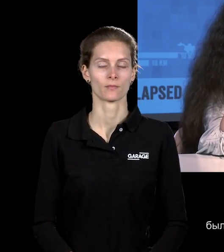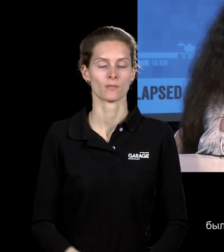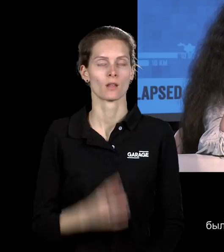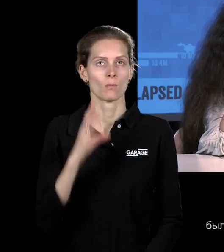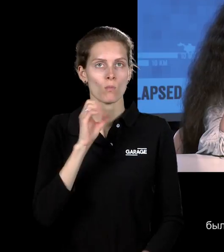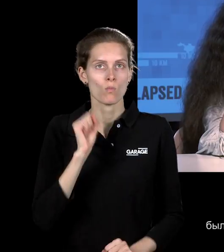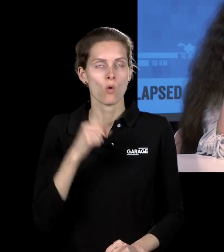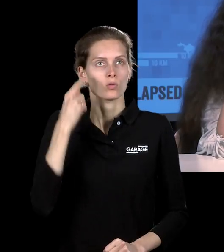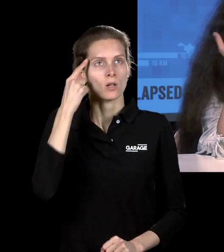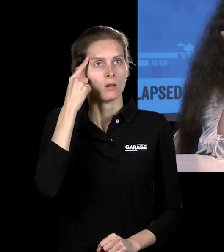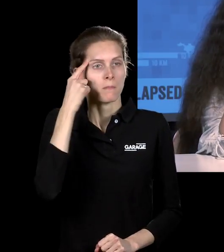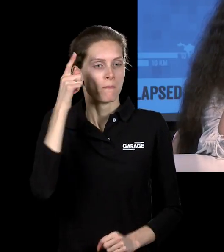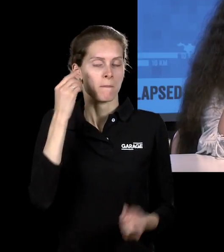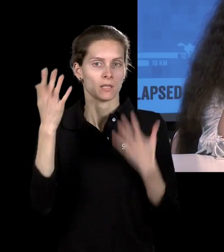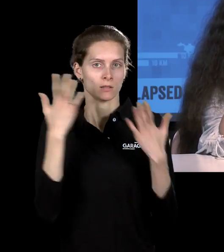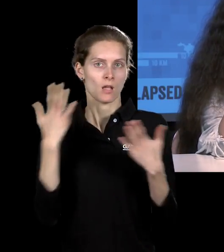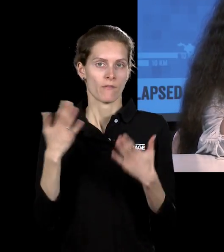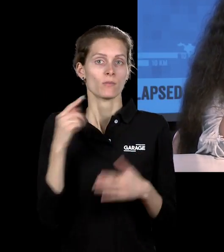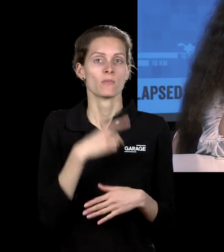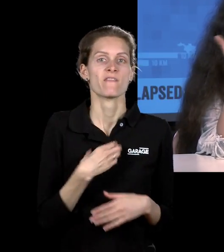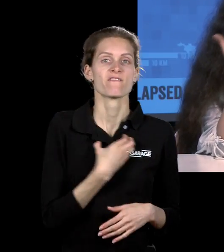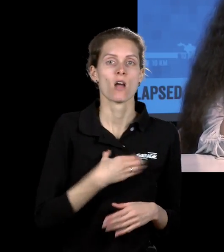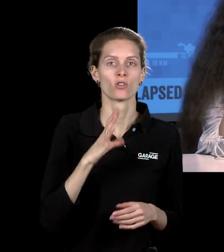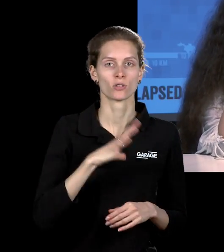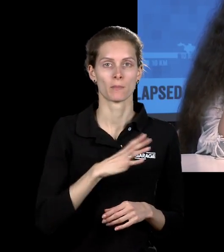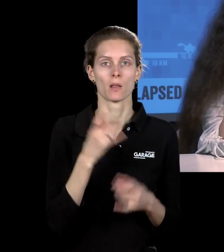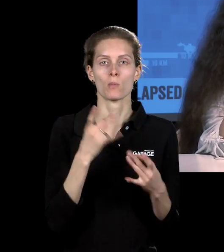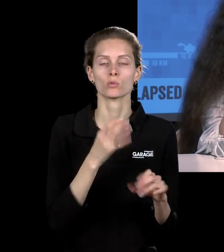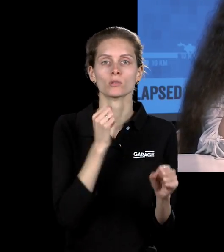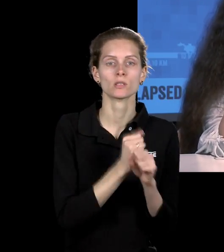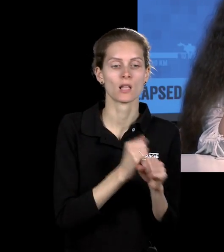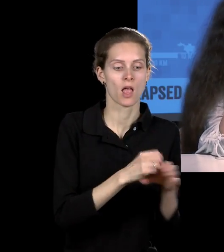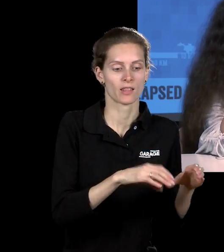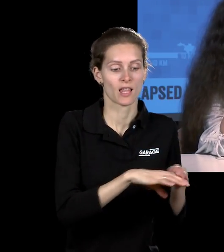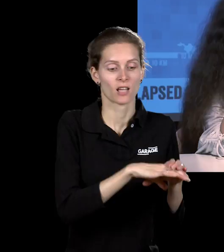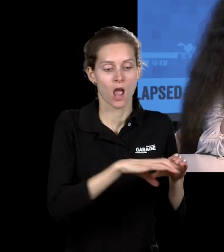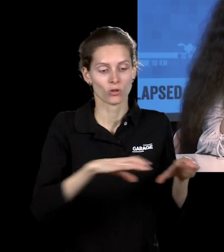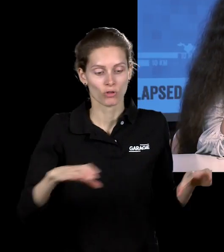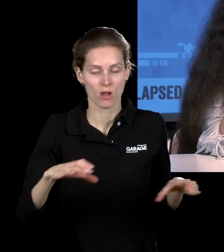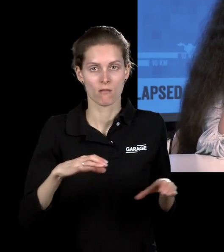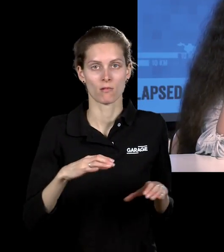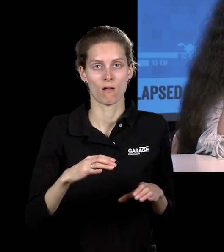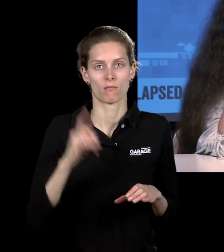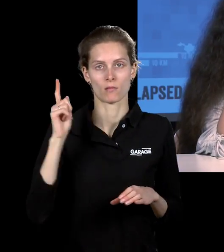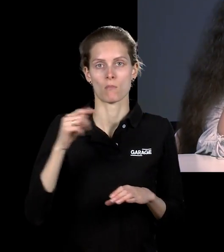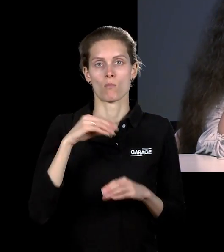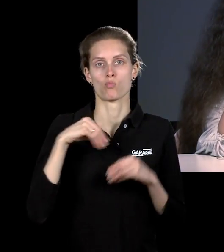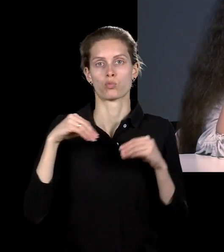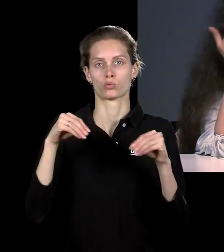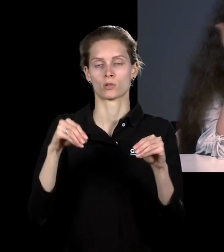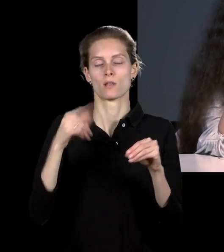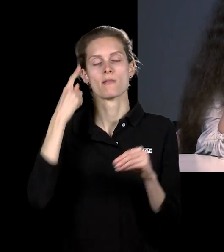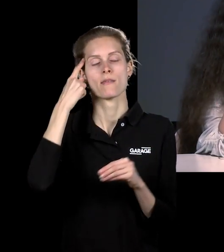скульптуру действительно сделать, и вот эти самые невидимые ни для кого в линии траншеи в пустыне все-таки вырыть. Но идея